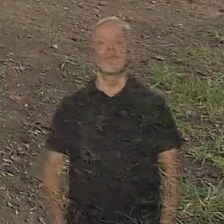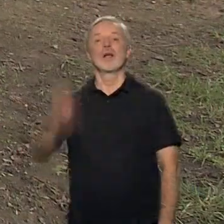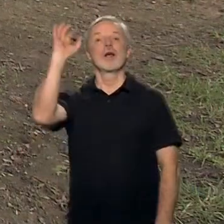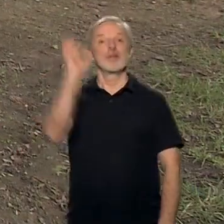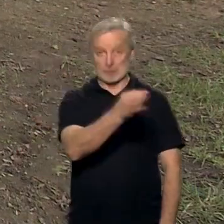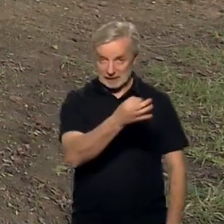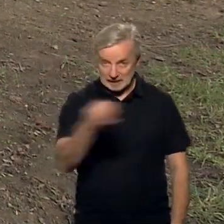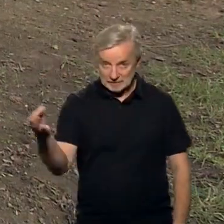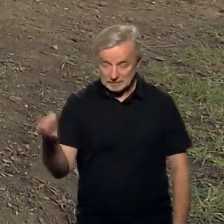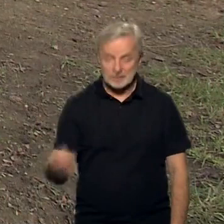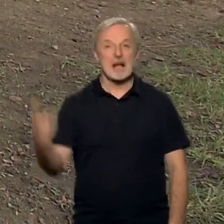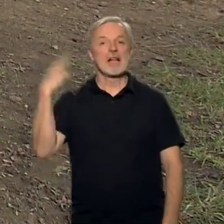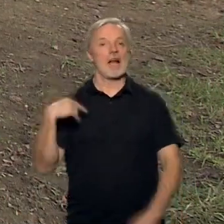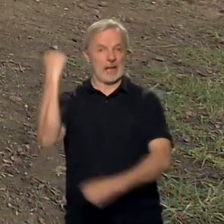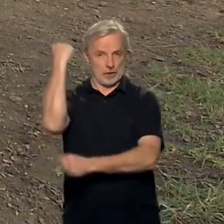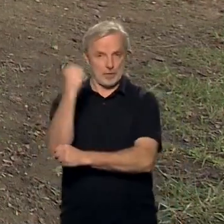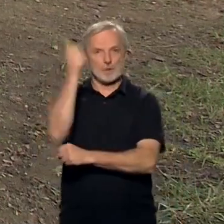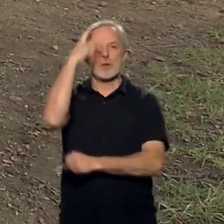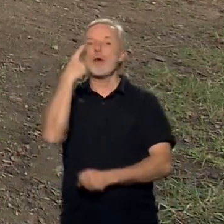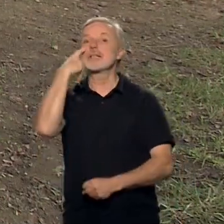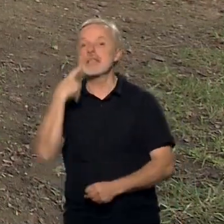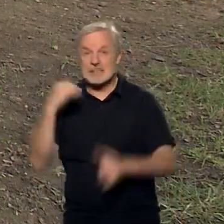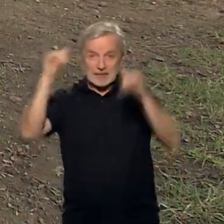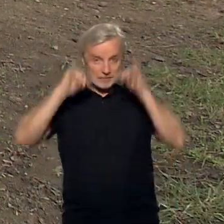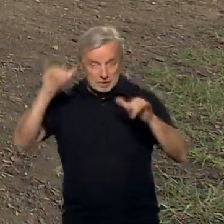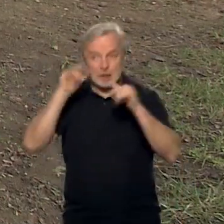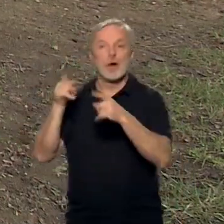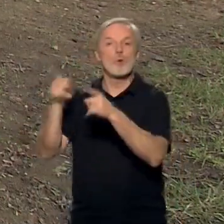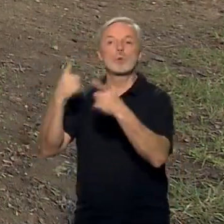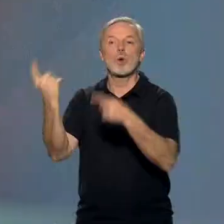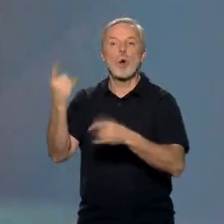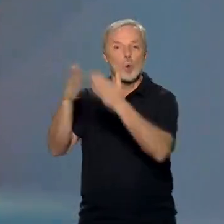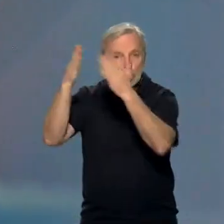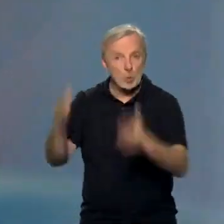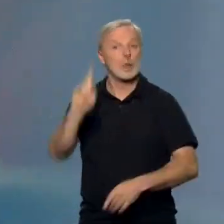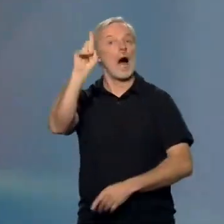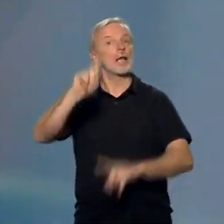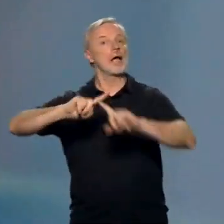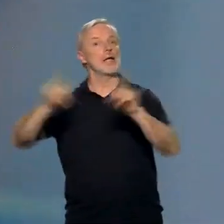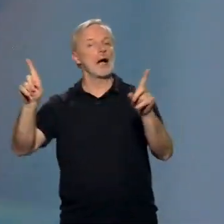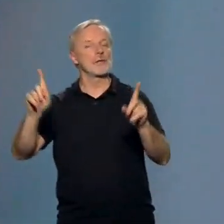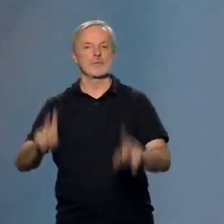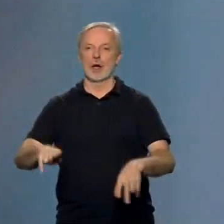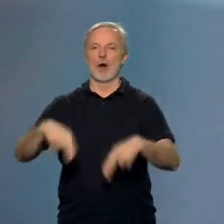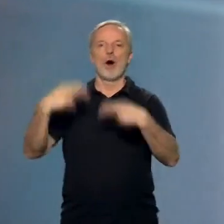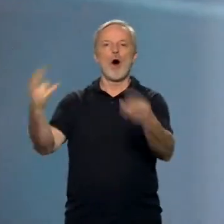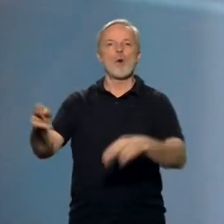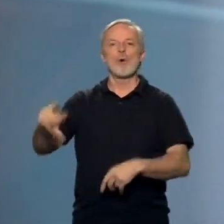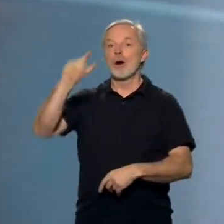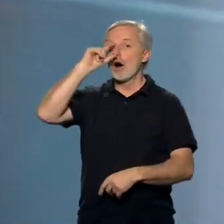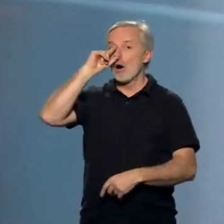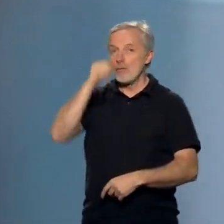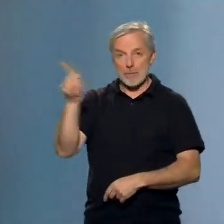dobrý den. Nadační fond Slza zvířat podporuje útulky trochu jinak. V miniseriálu poradí Magdalena